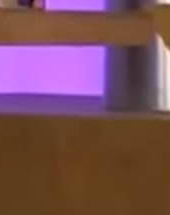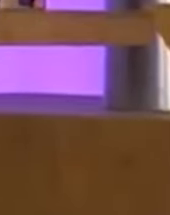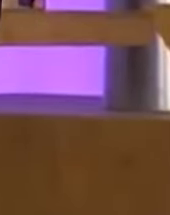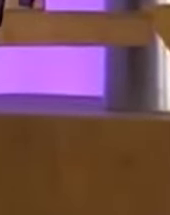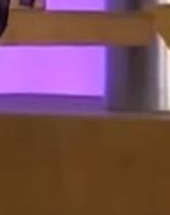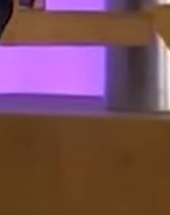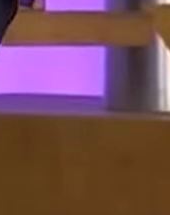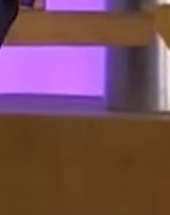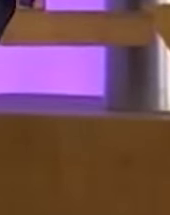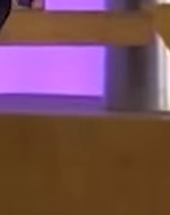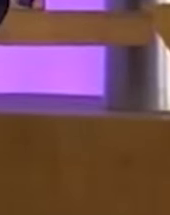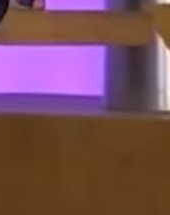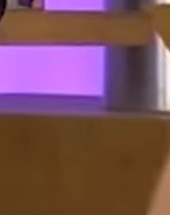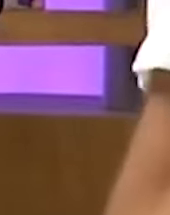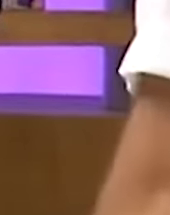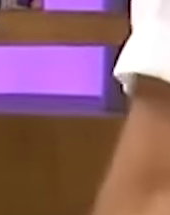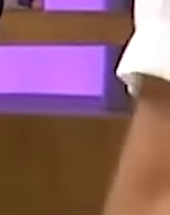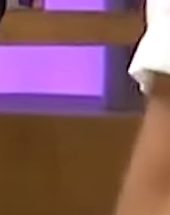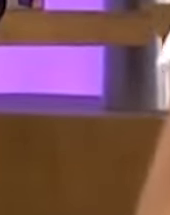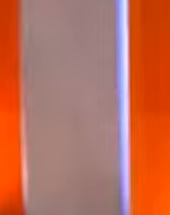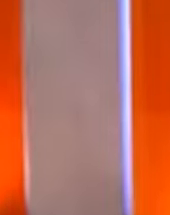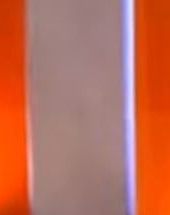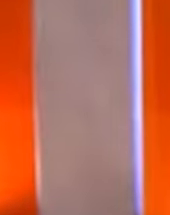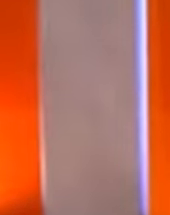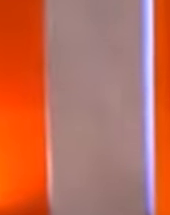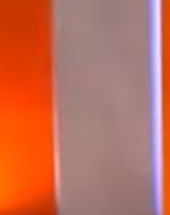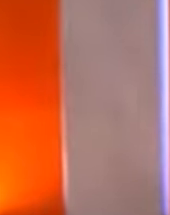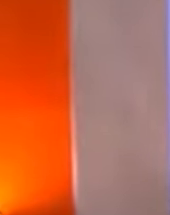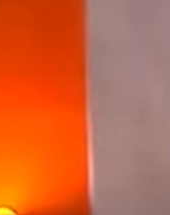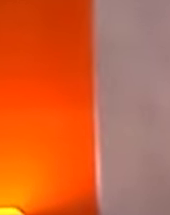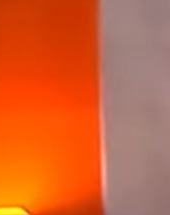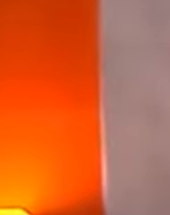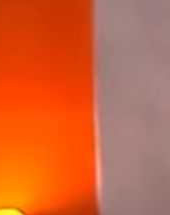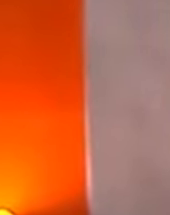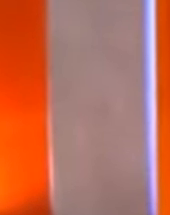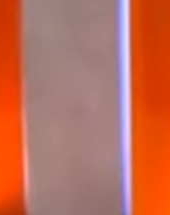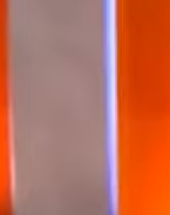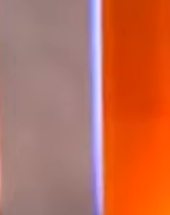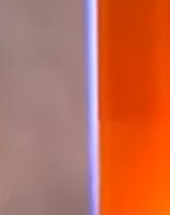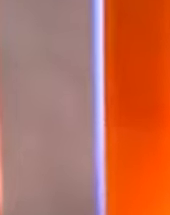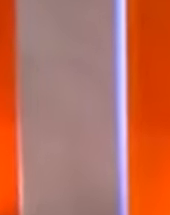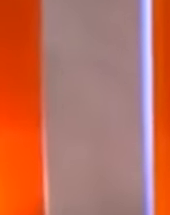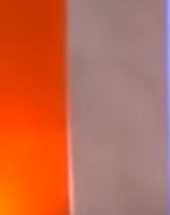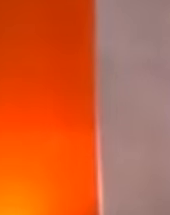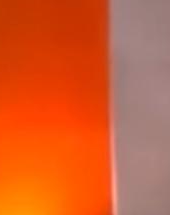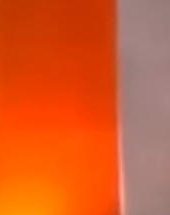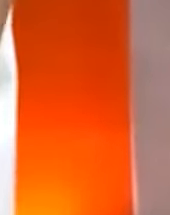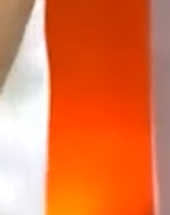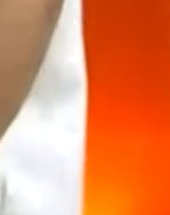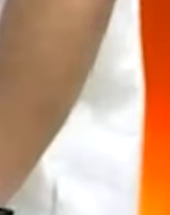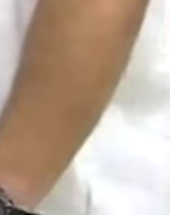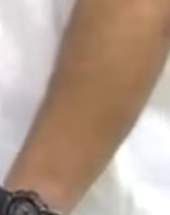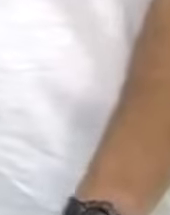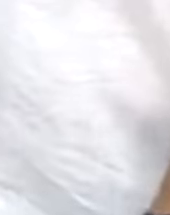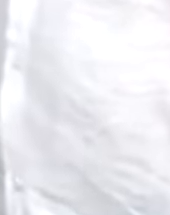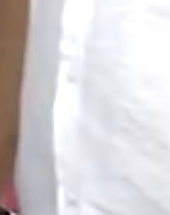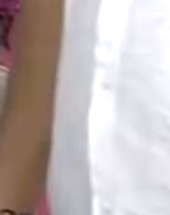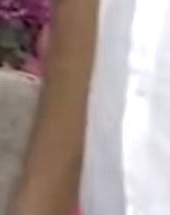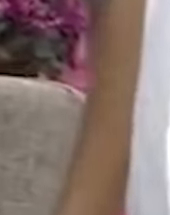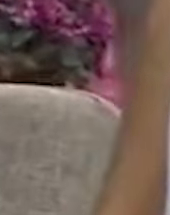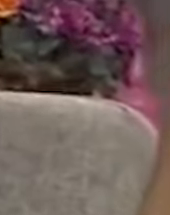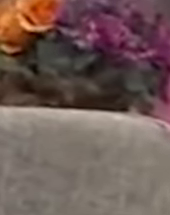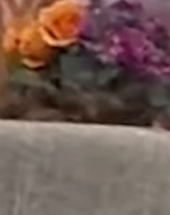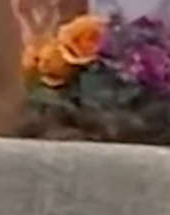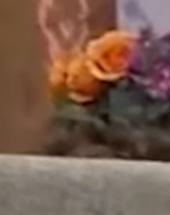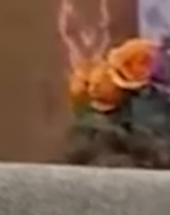geldi bilmiyorum. Sen çok merak ettim. Burada bir takım yazılar var. İstiyorsan sana bir gösterebilirim. Yapmayın ya, daha çok merak ettim.